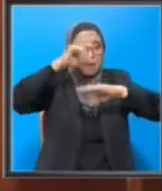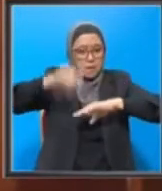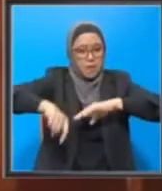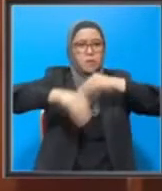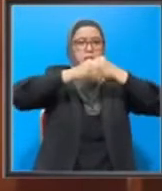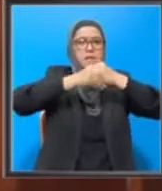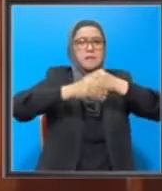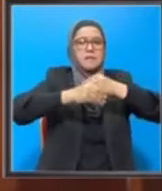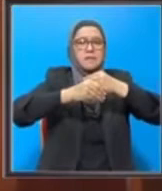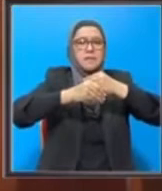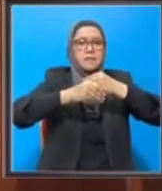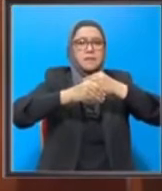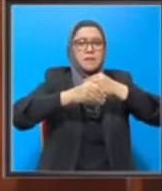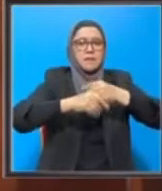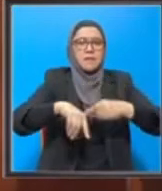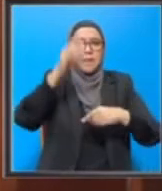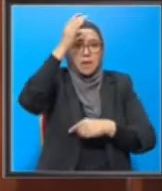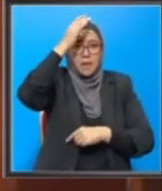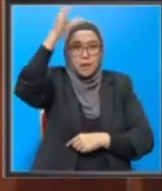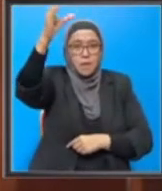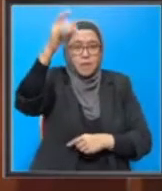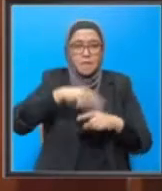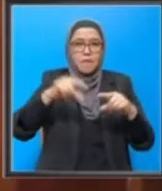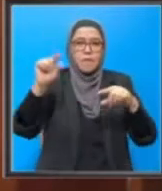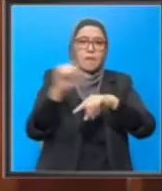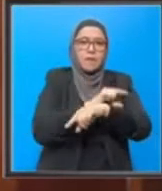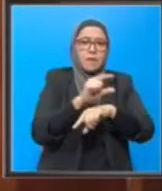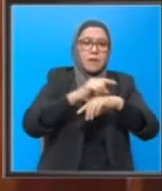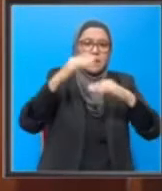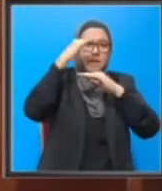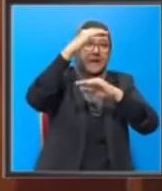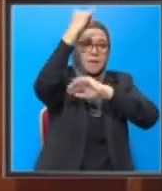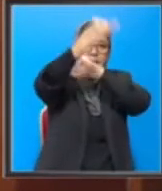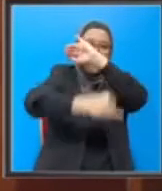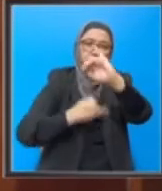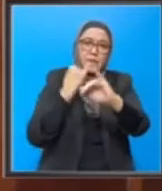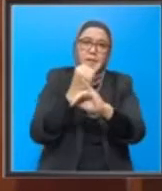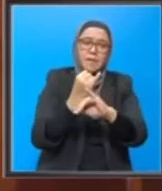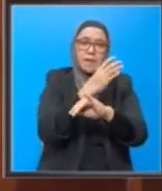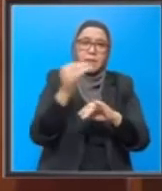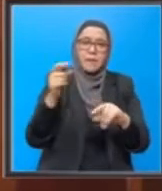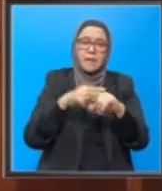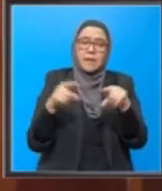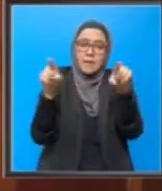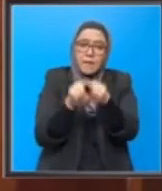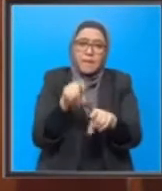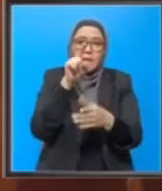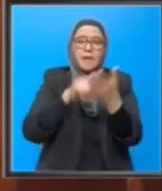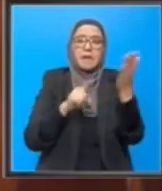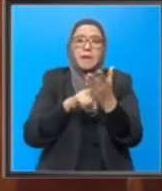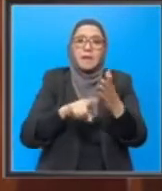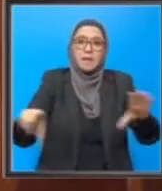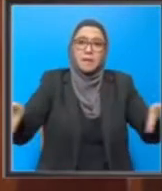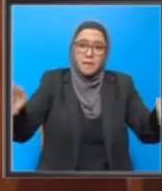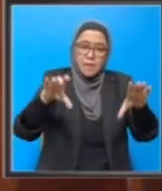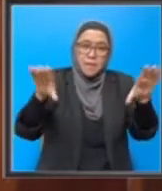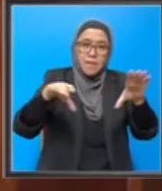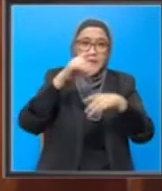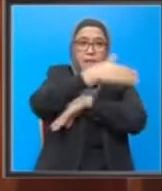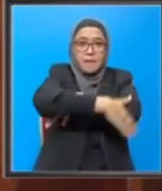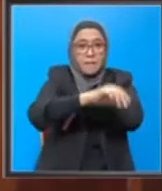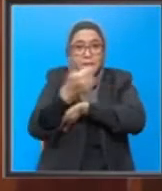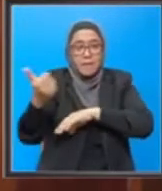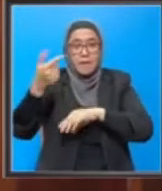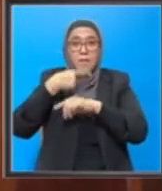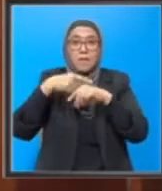ditambah jadi konsep dia yang digunakan pakai diperiksa antarabangsa dan sebagaimana yang dilaksanakan di negara-negara lain ialah